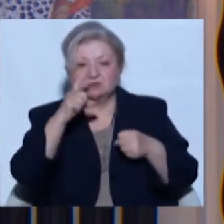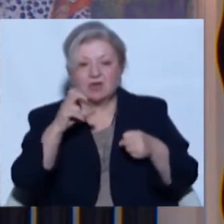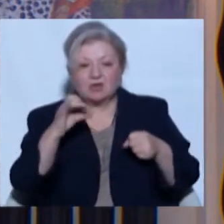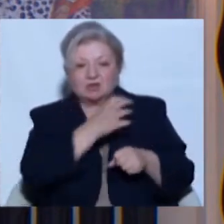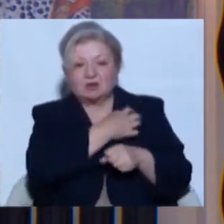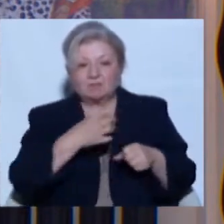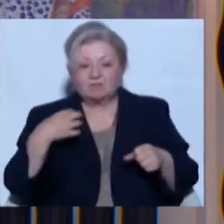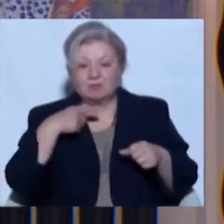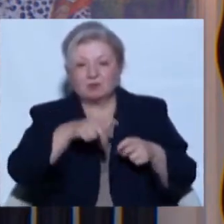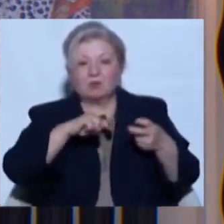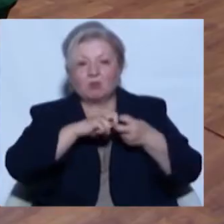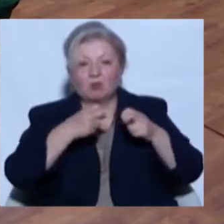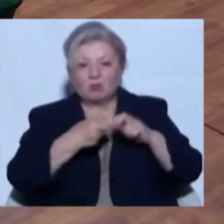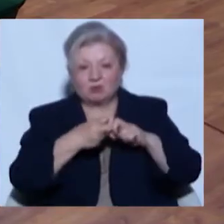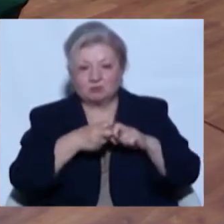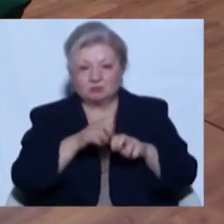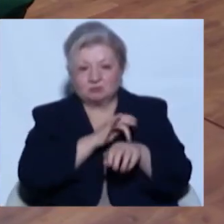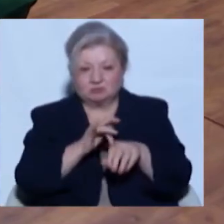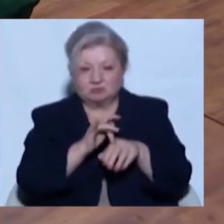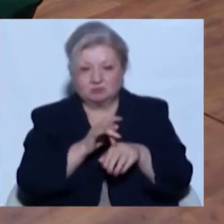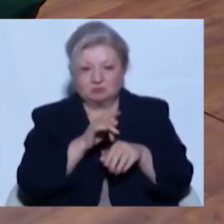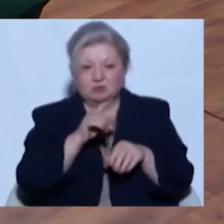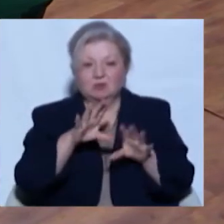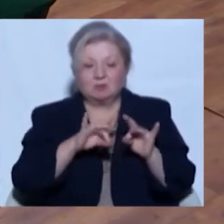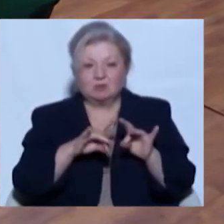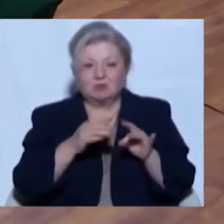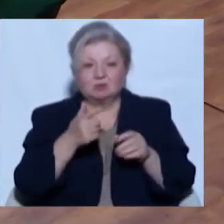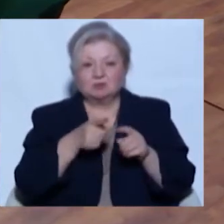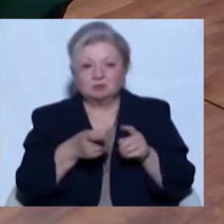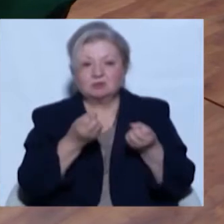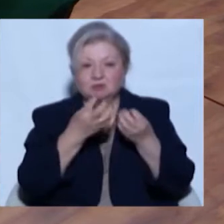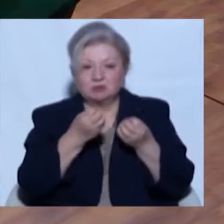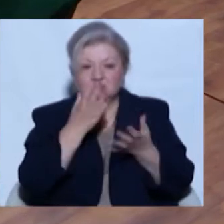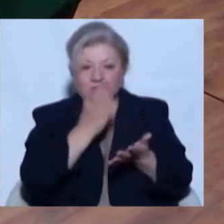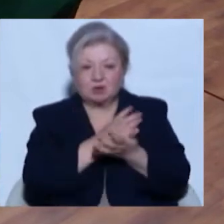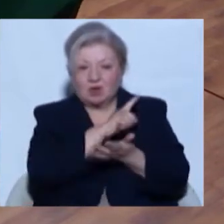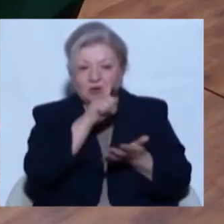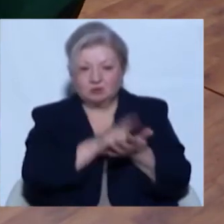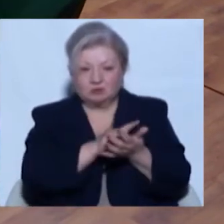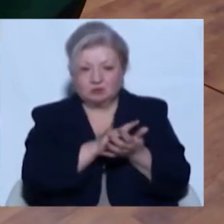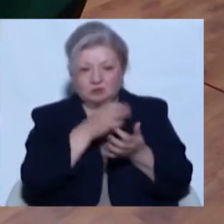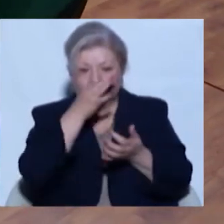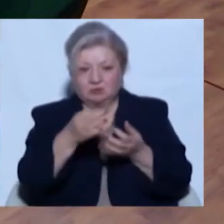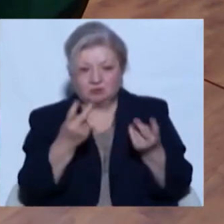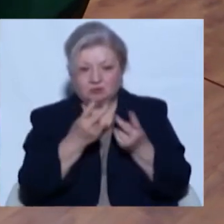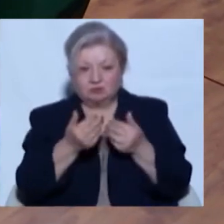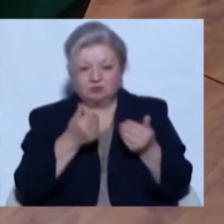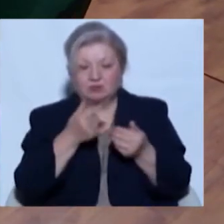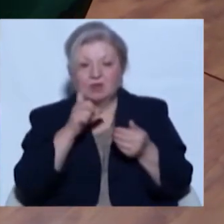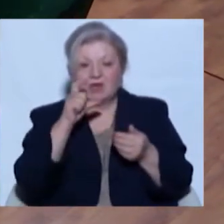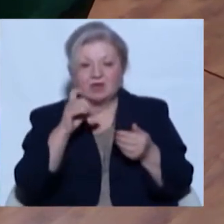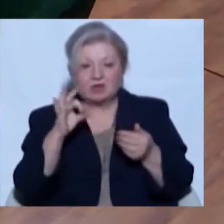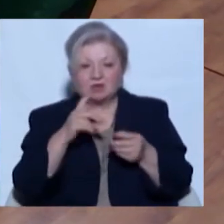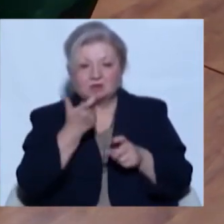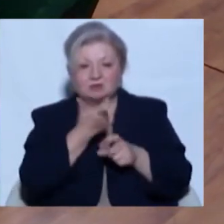ამ პრობლემის აღმოფხვრას. მაგრამ სანამ ამას მივადგებოთ, კიდევ ერთი აუცილებელი მომენტი უნდა ვთქვათ. ერეკლე